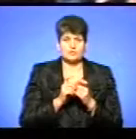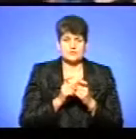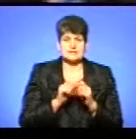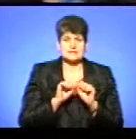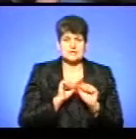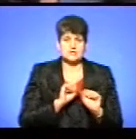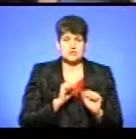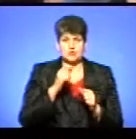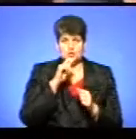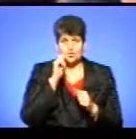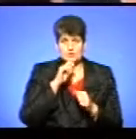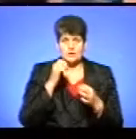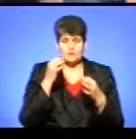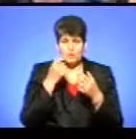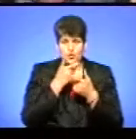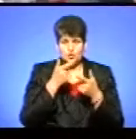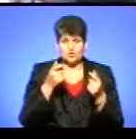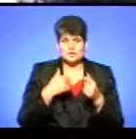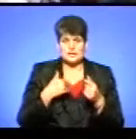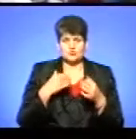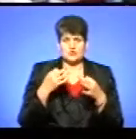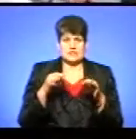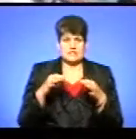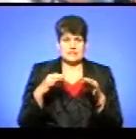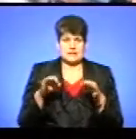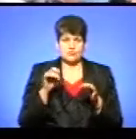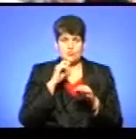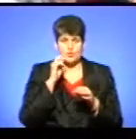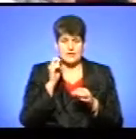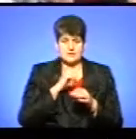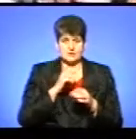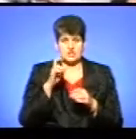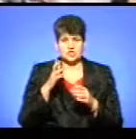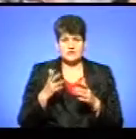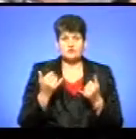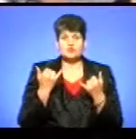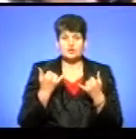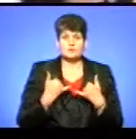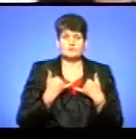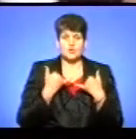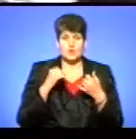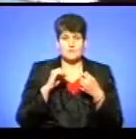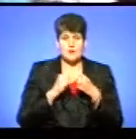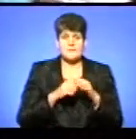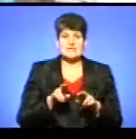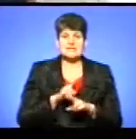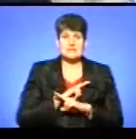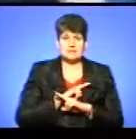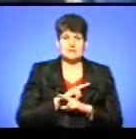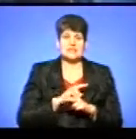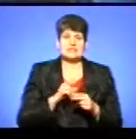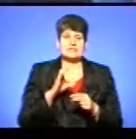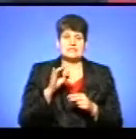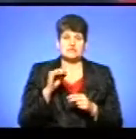проголошуючи нашу незалежність взагалі найперше такої, як української держави. Сьогодні ми вшановуємо пам'ять загиблих січових